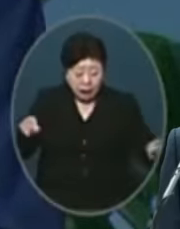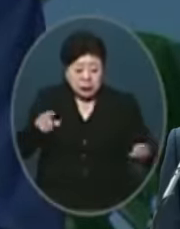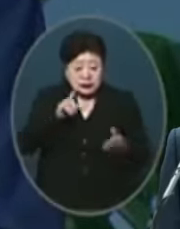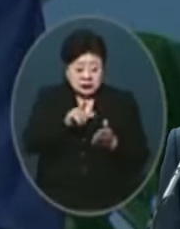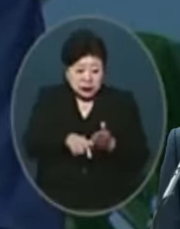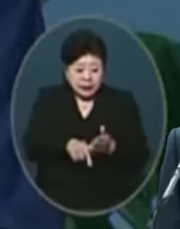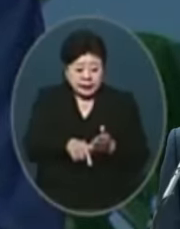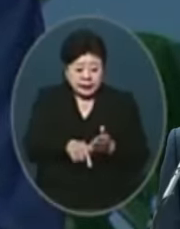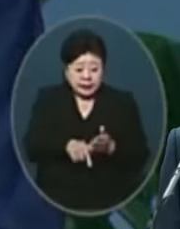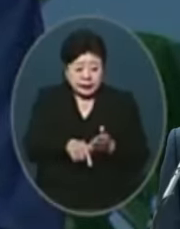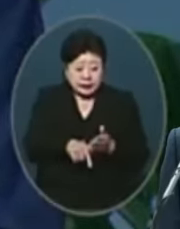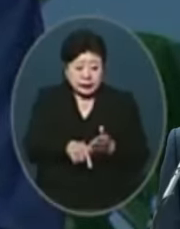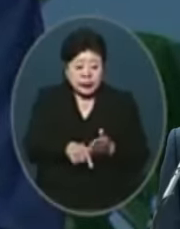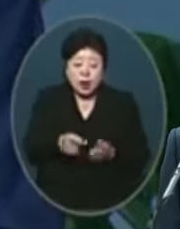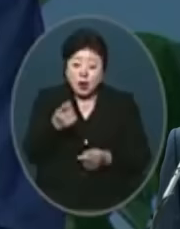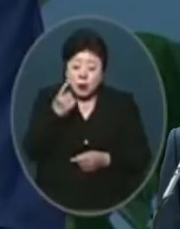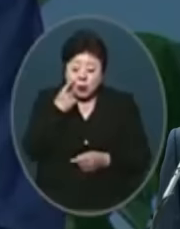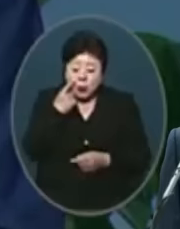시간과